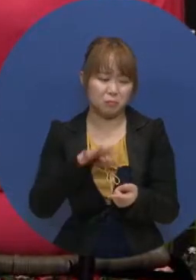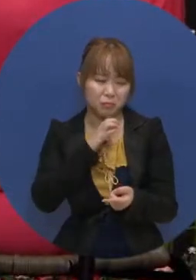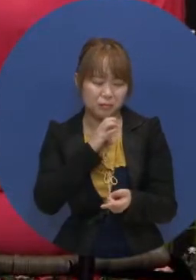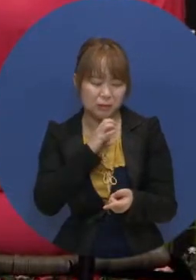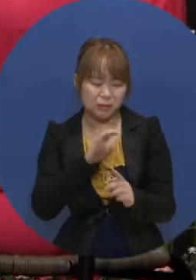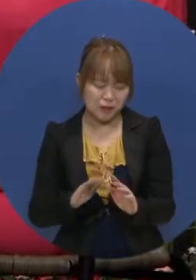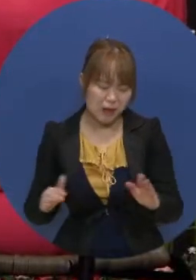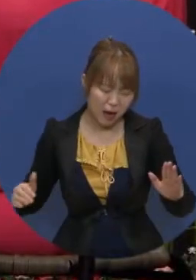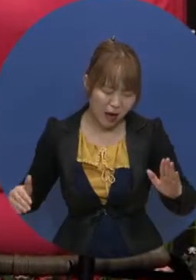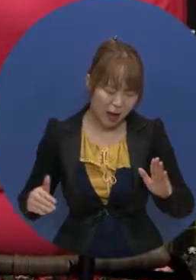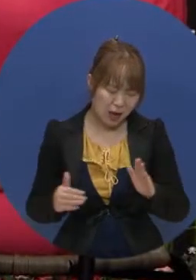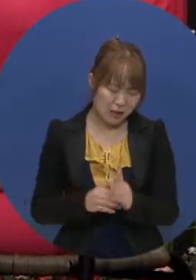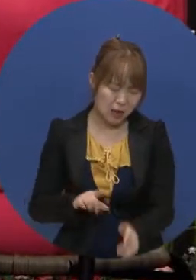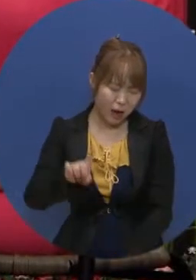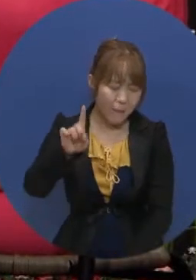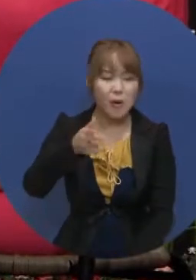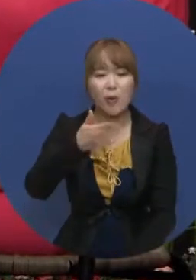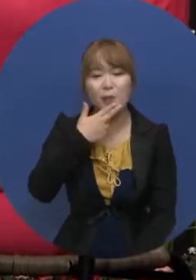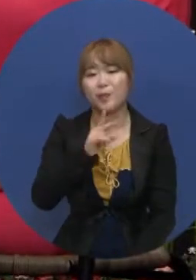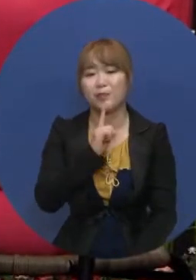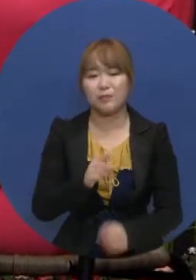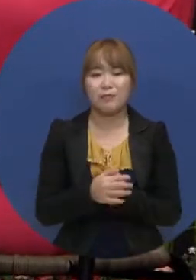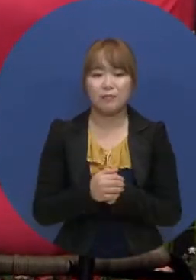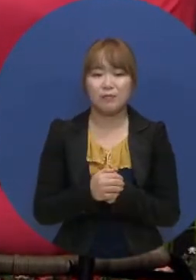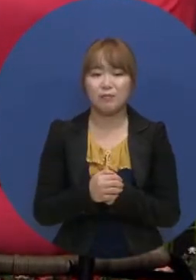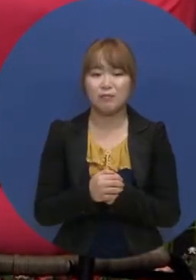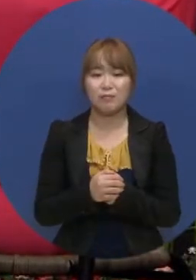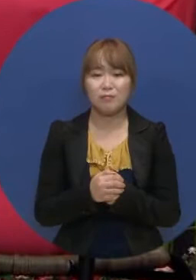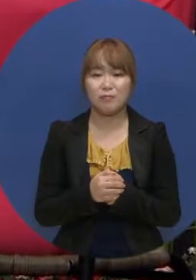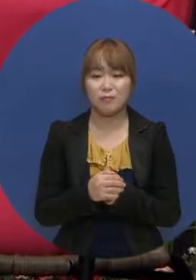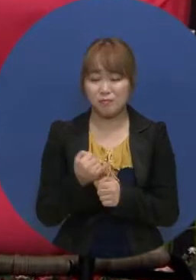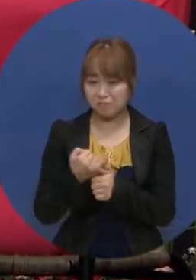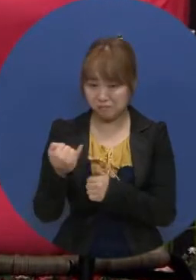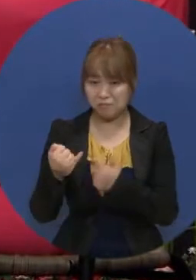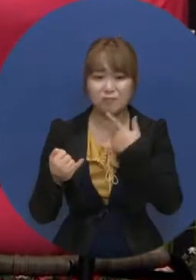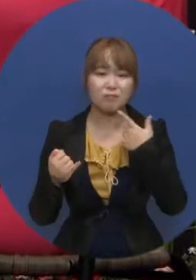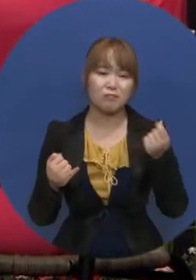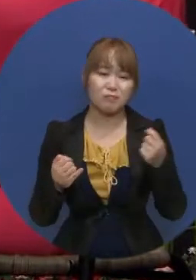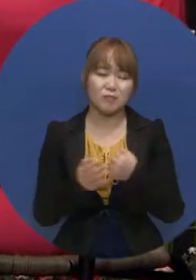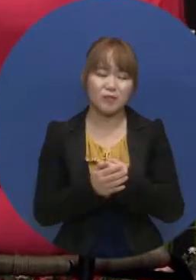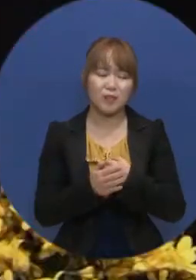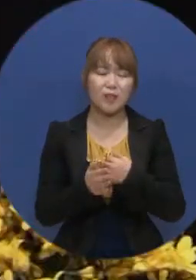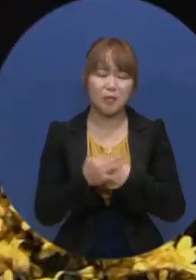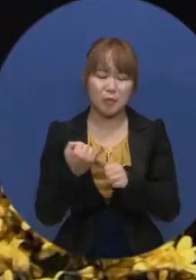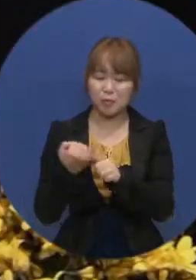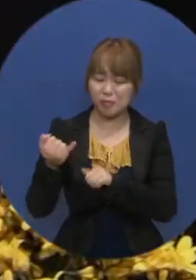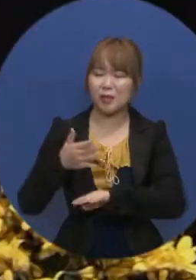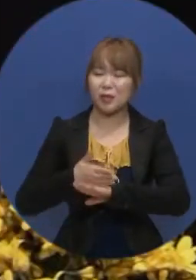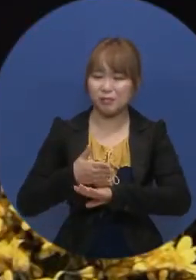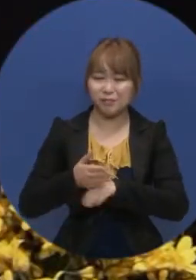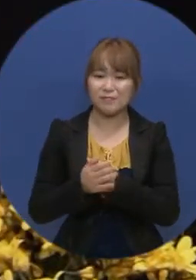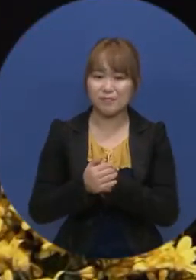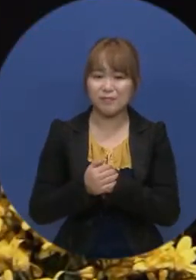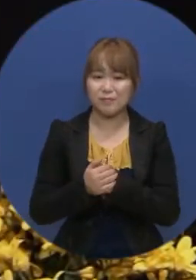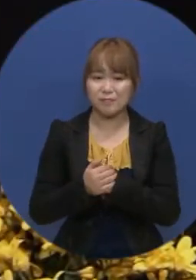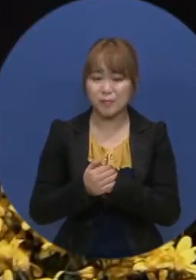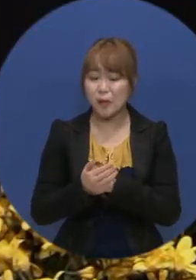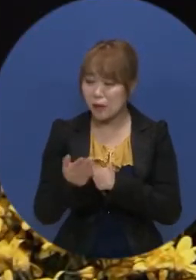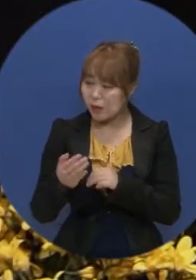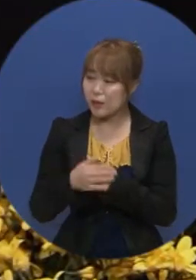이날 때까지 컴플레인을 한 적이 없어요. 아, 그게 감사한 거, 네, 감사한 거죠. 이사님, 제가